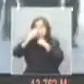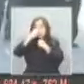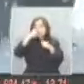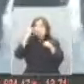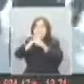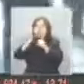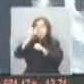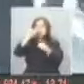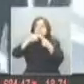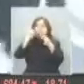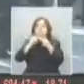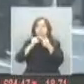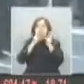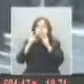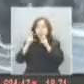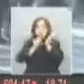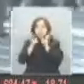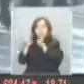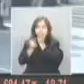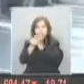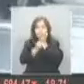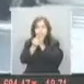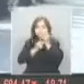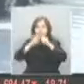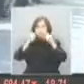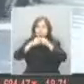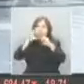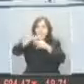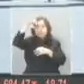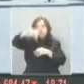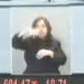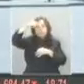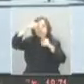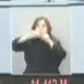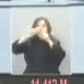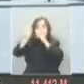รวมทงพยายามจะหาทางเจราจาแ้ไขปัญหานิวเครียให้เกิดขึ้นให้ได้อกครั้งแ